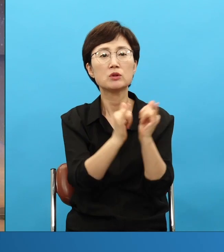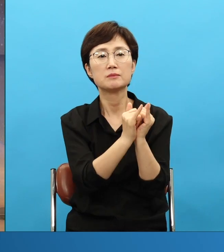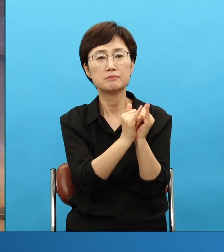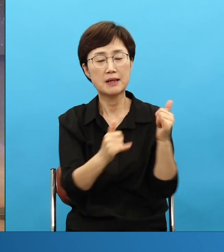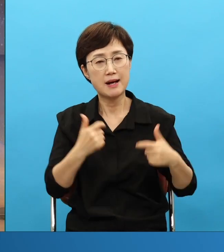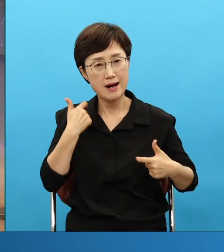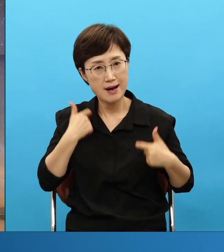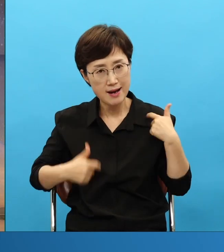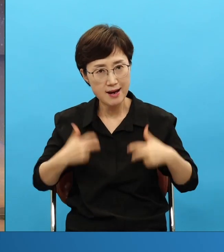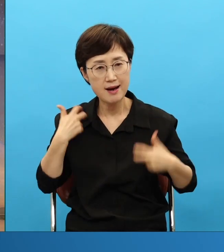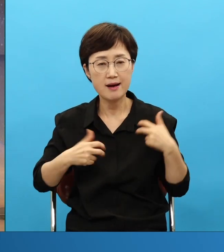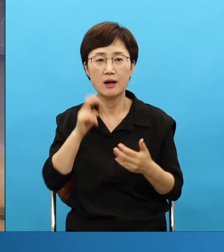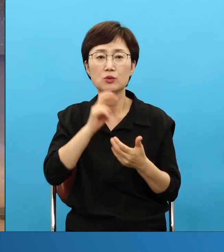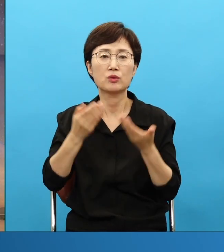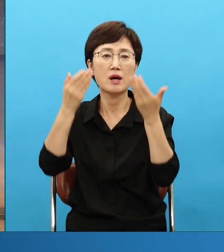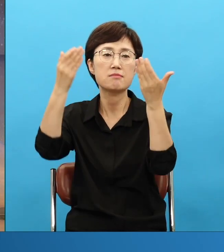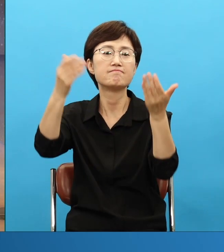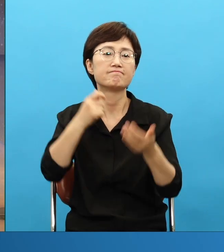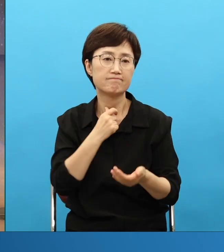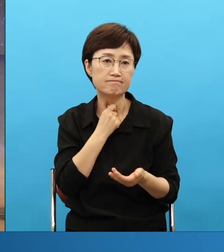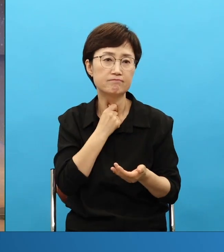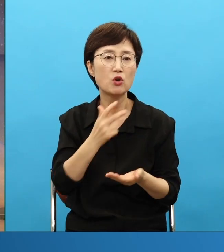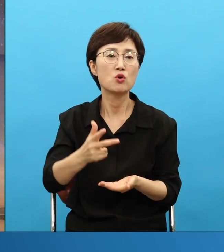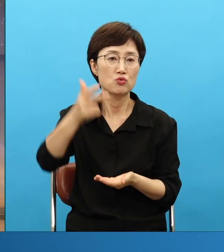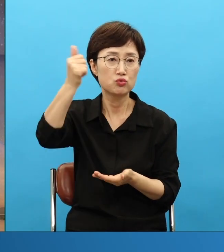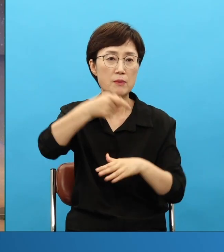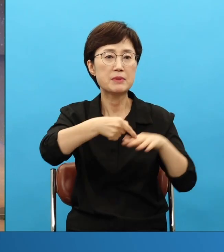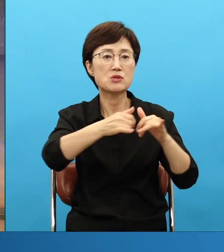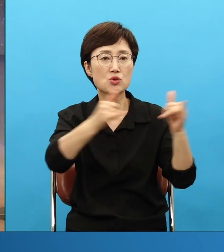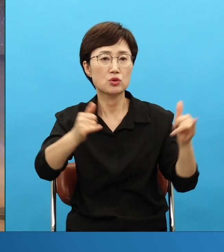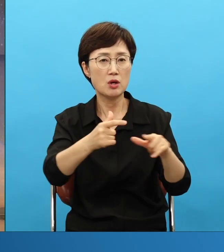온 백성은 기쁘고 즐겁게 노래할지니